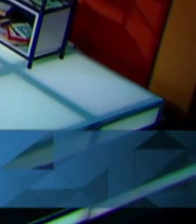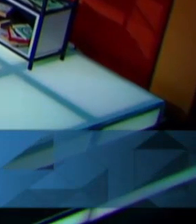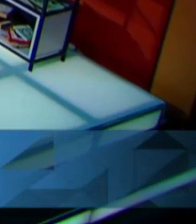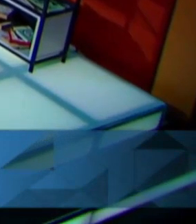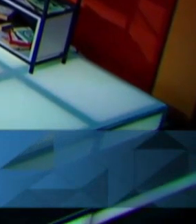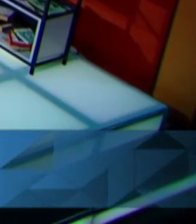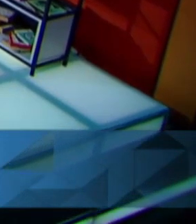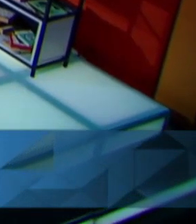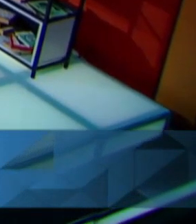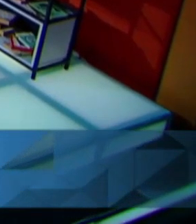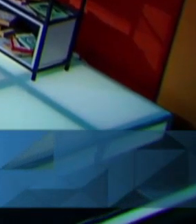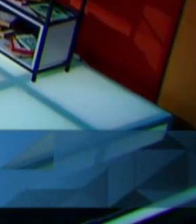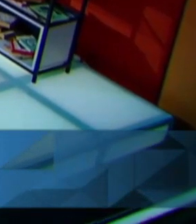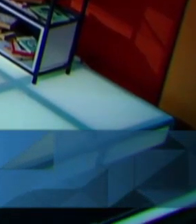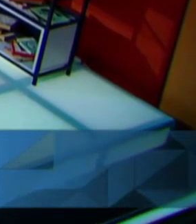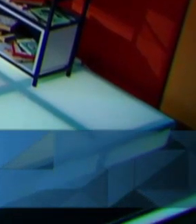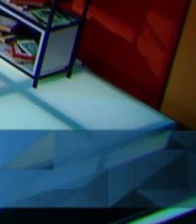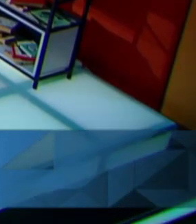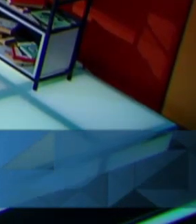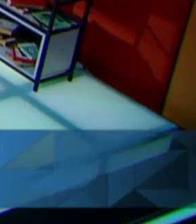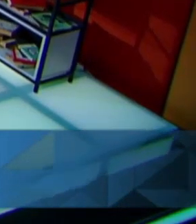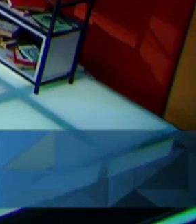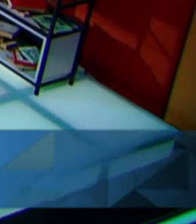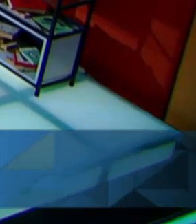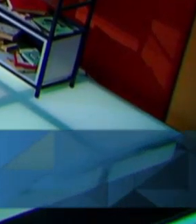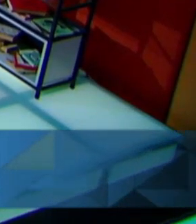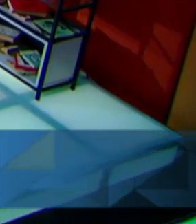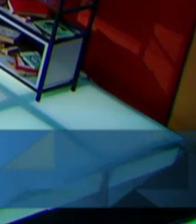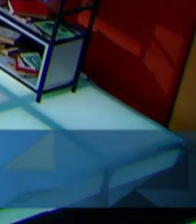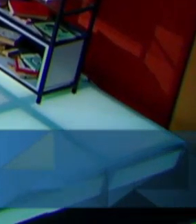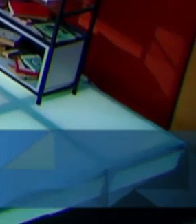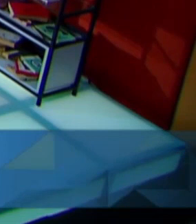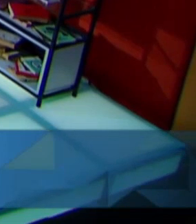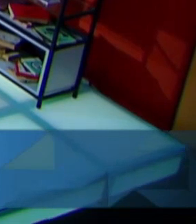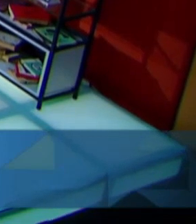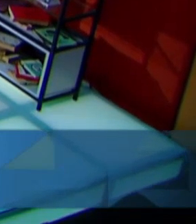რას ნიშნავს თირკმლის უკმარისობა. ეს არის ფარული ეპიდემია, რასაც